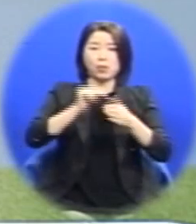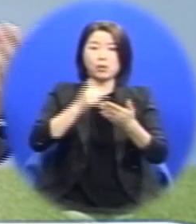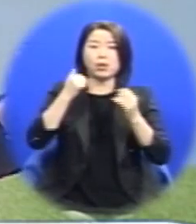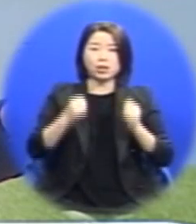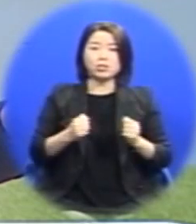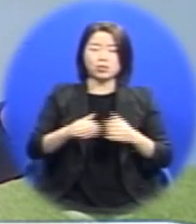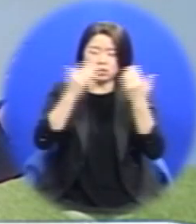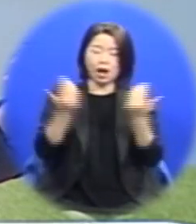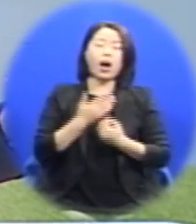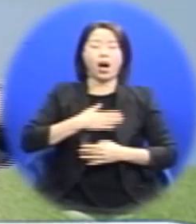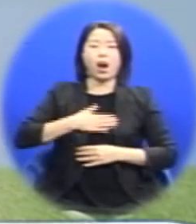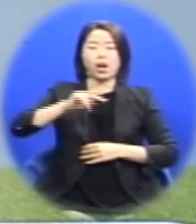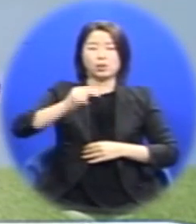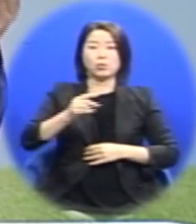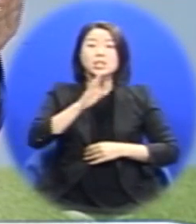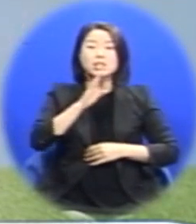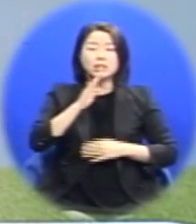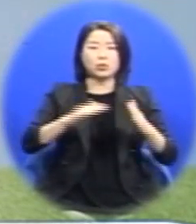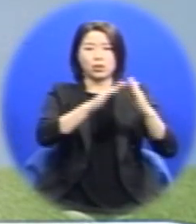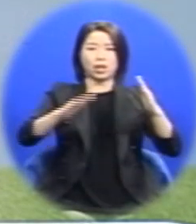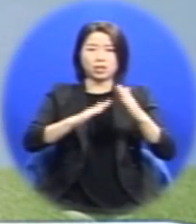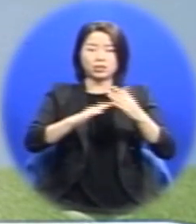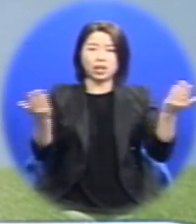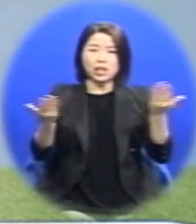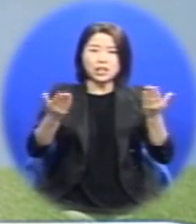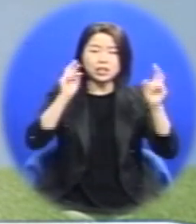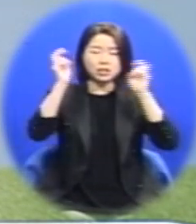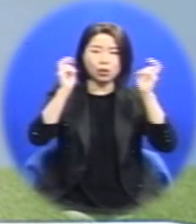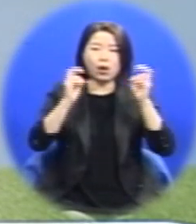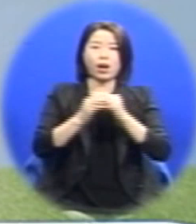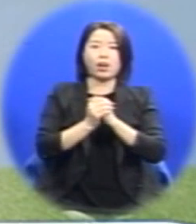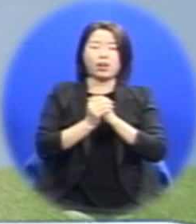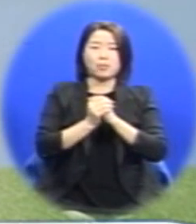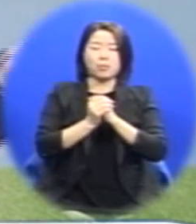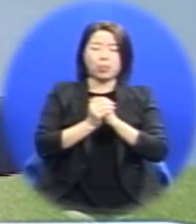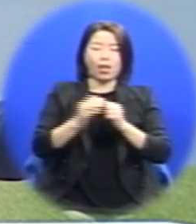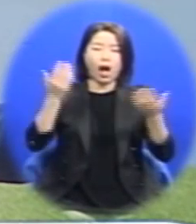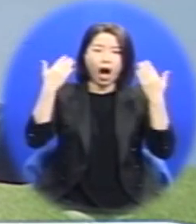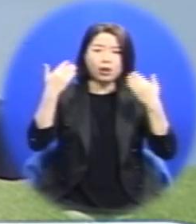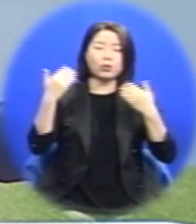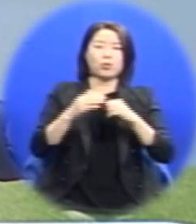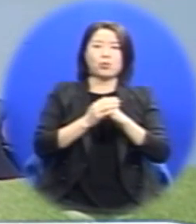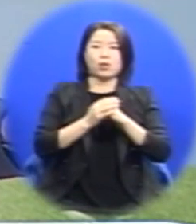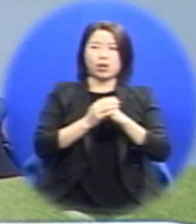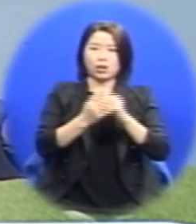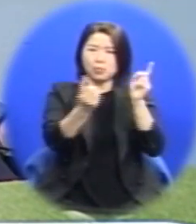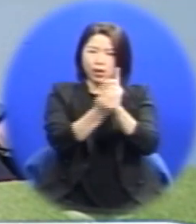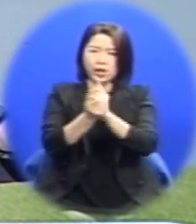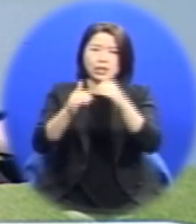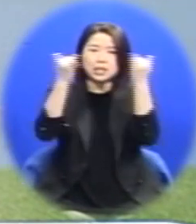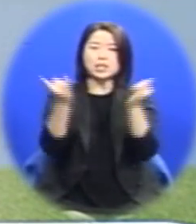다 알아도 실제로 가정생활, 직장생활, 여러분 다니는 학교, 우리가 부딪히는 사회의